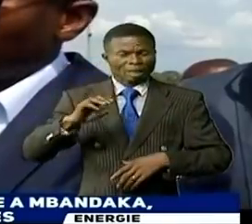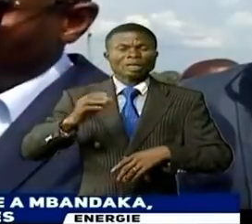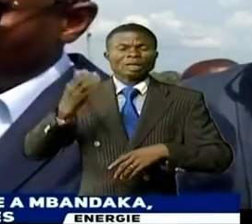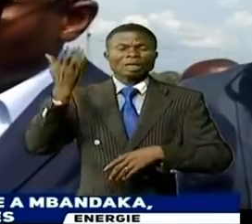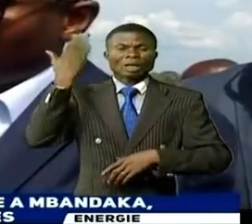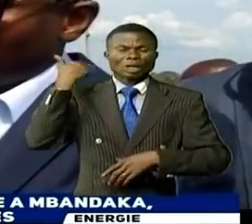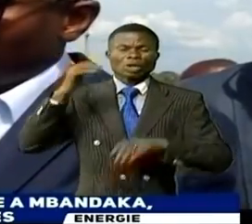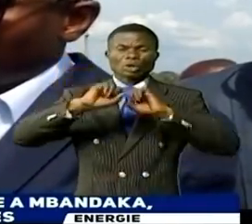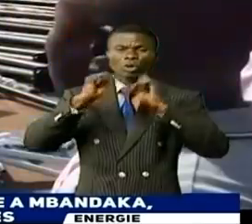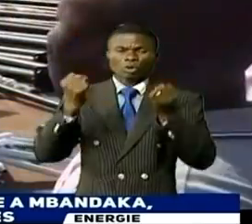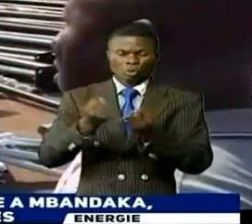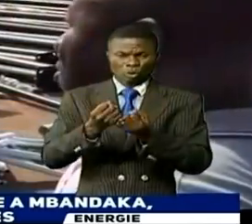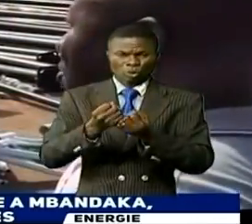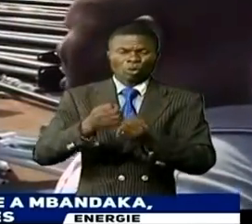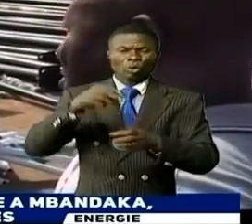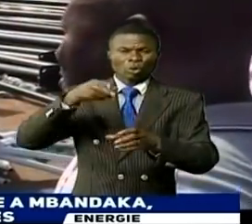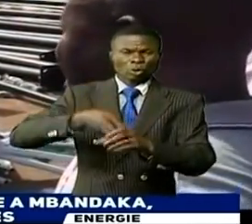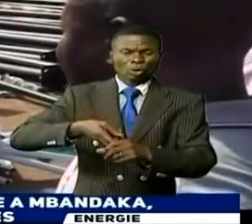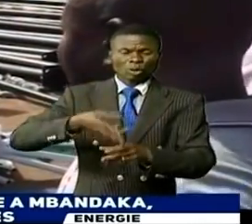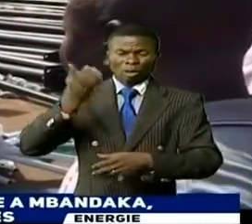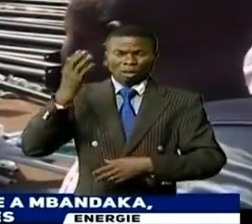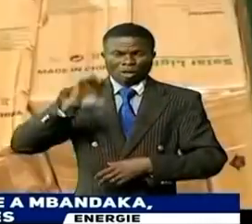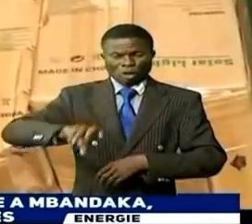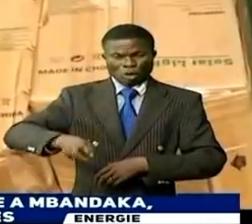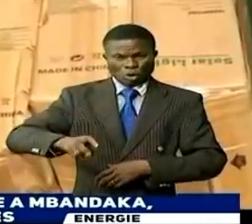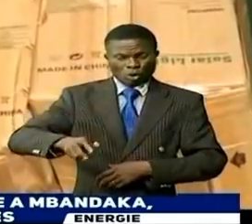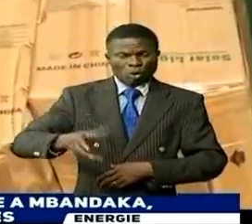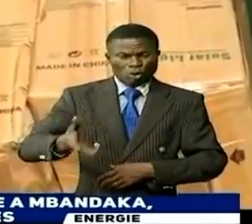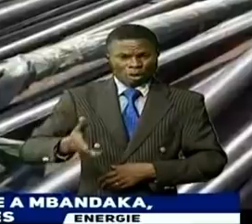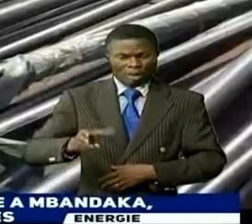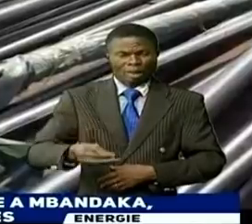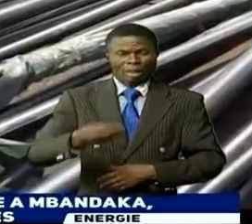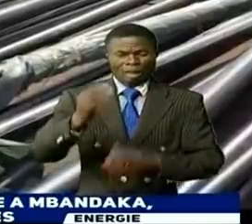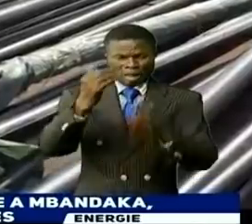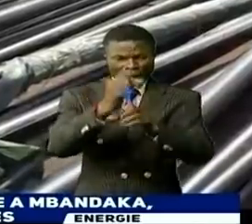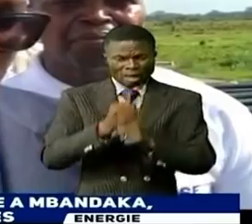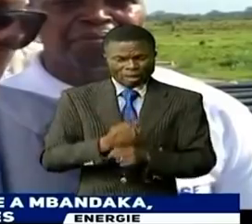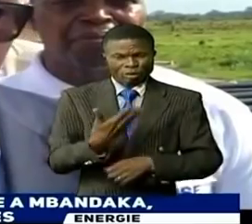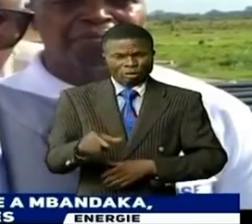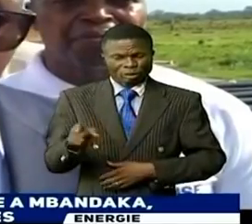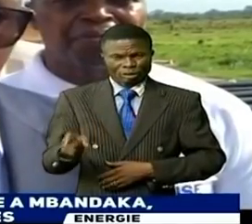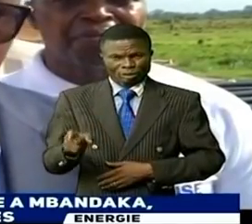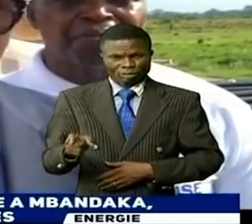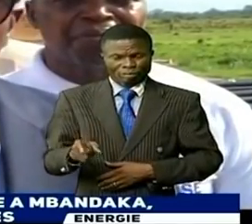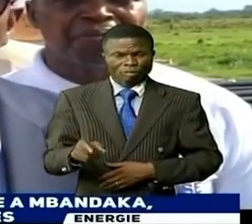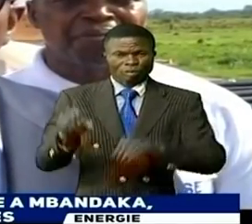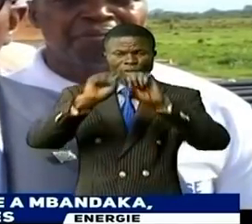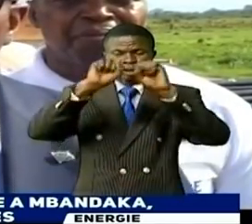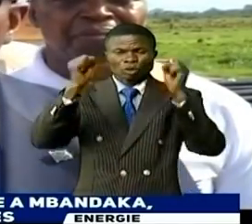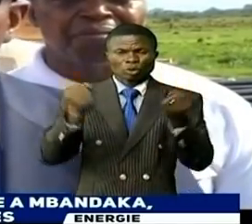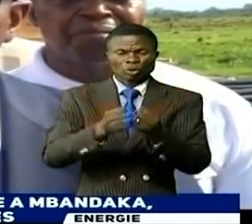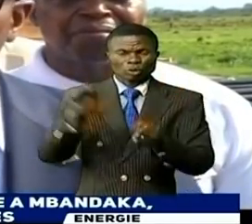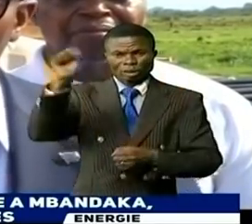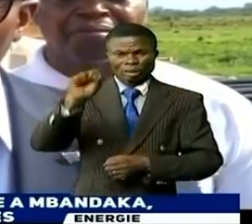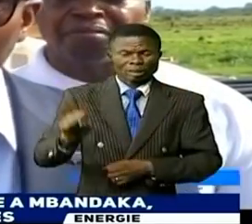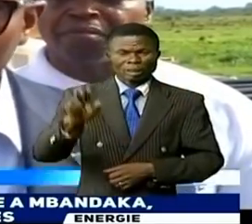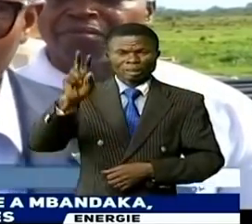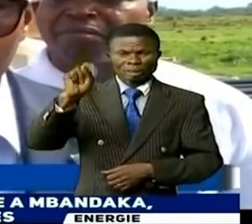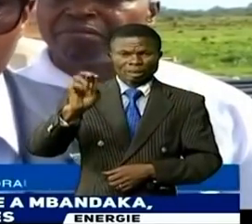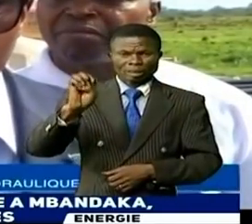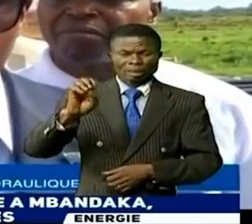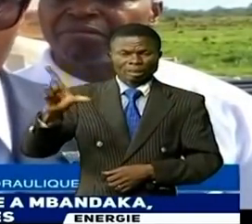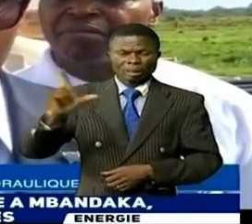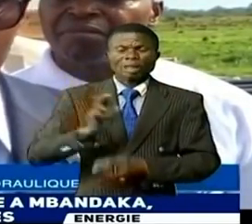et électricité, Olivier Mouinze-Moukaleng, a réceptionné ces matériels. La SNEL a